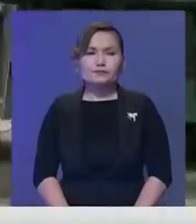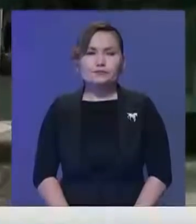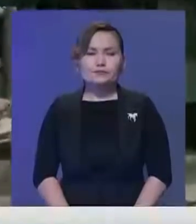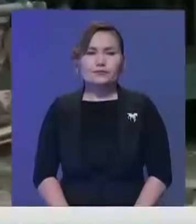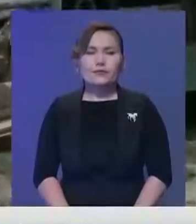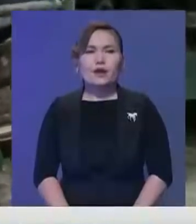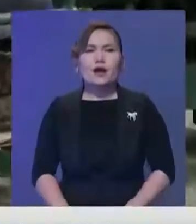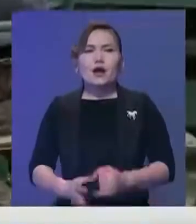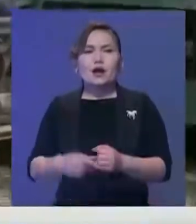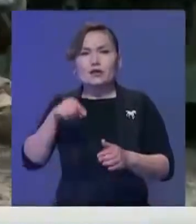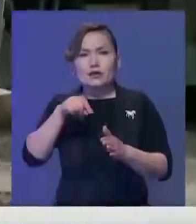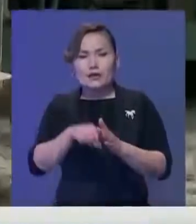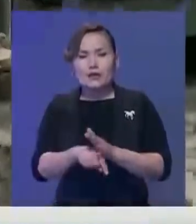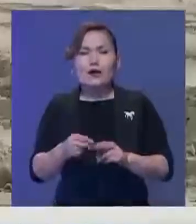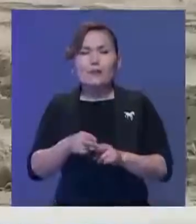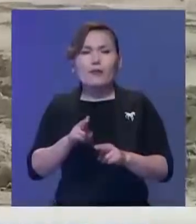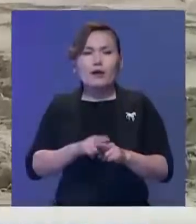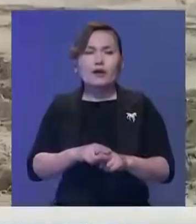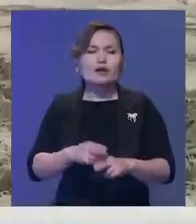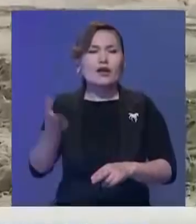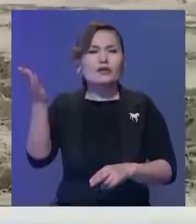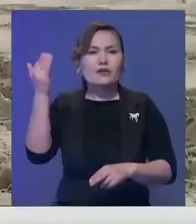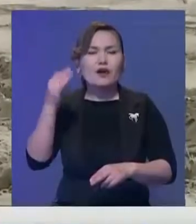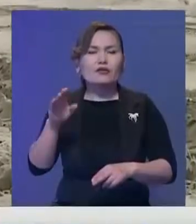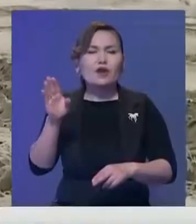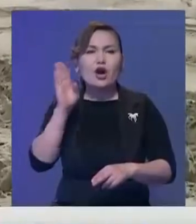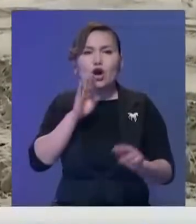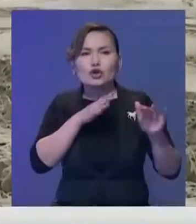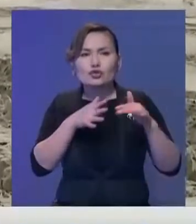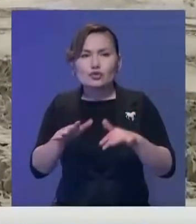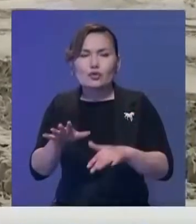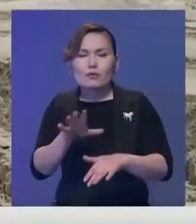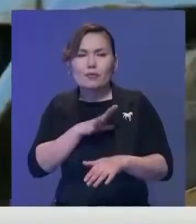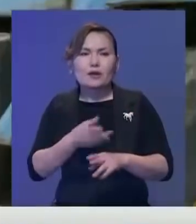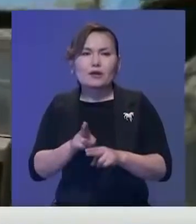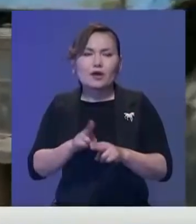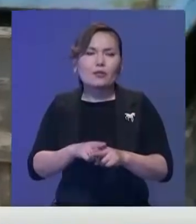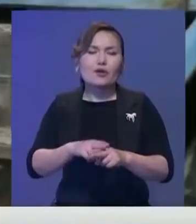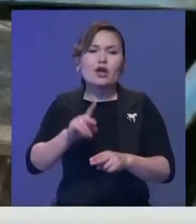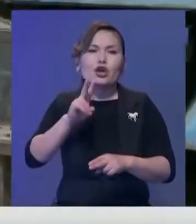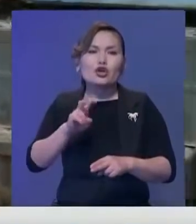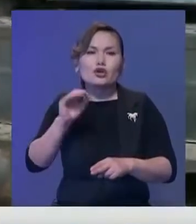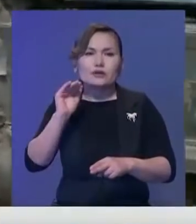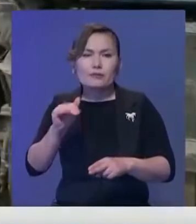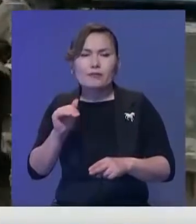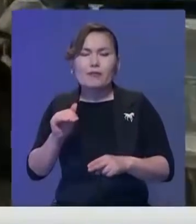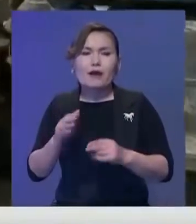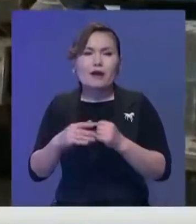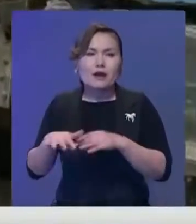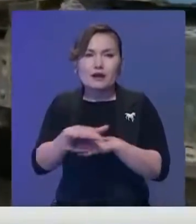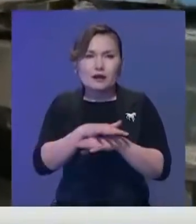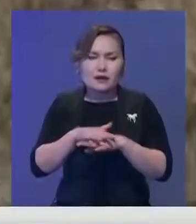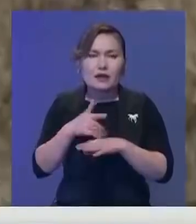Тереңдігі 60 метр шалқар айдын болды дегенге көз сенбейтін құмды шөлді аумақтың 200 мыңдай гектарына бұған дейінде сексеуіл